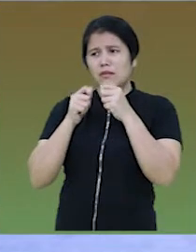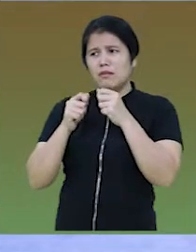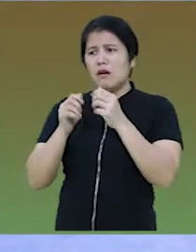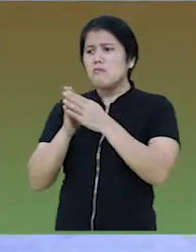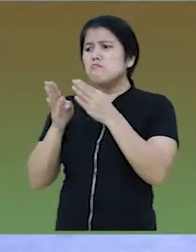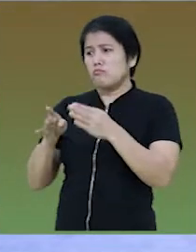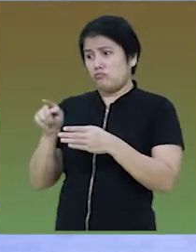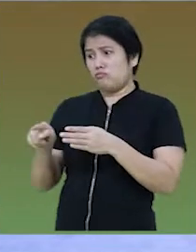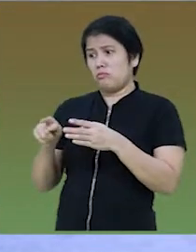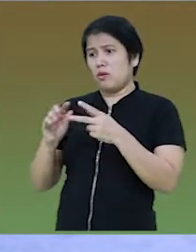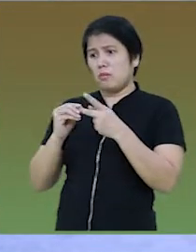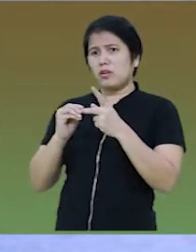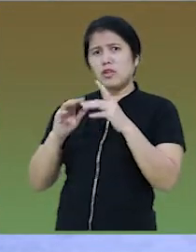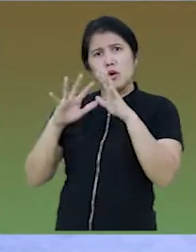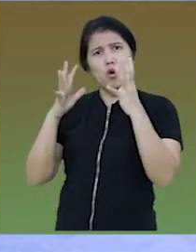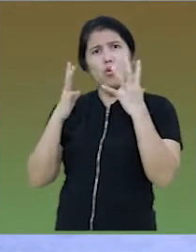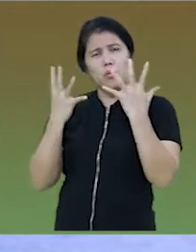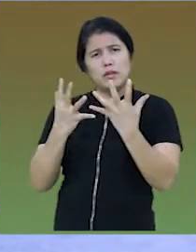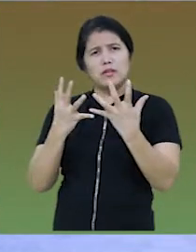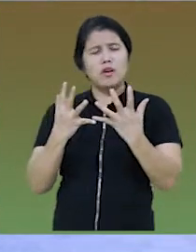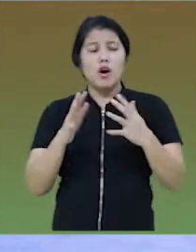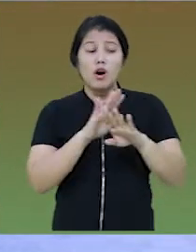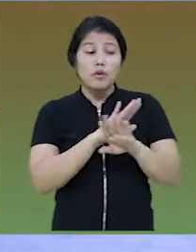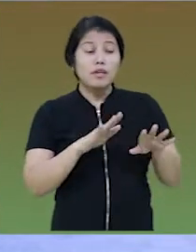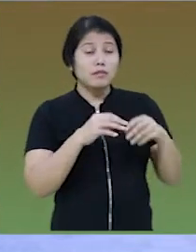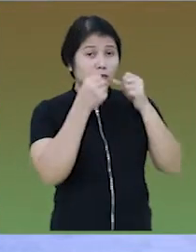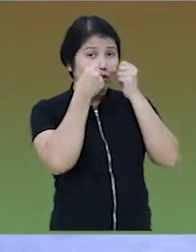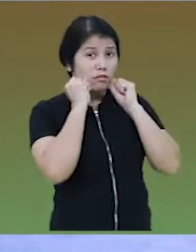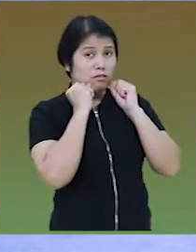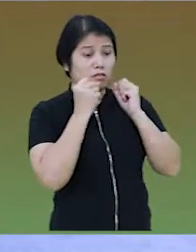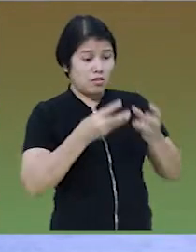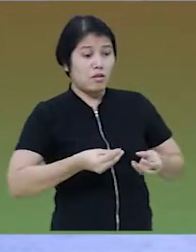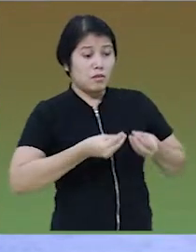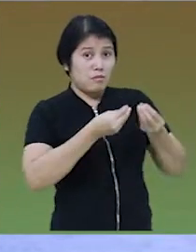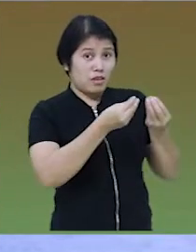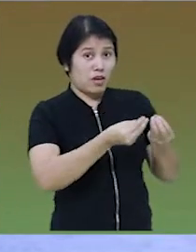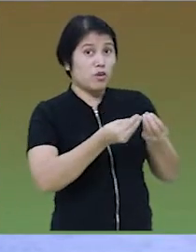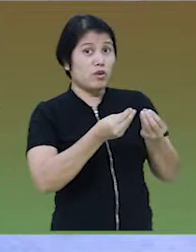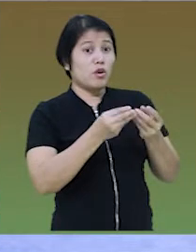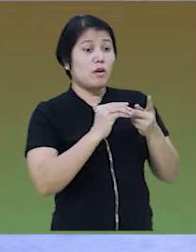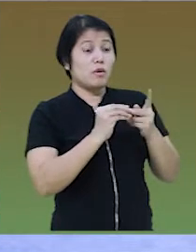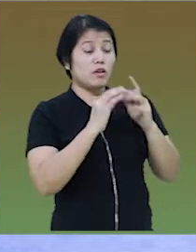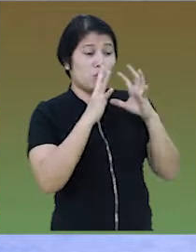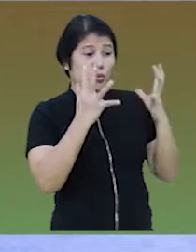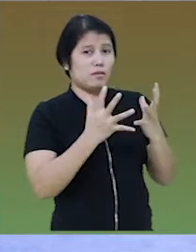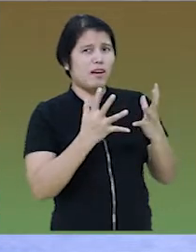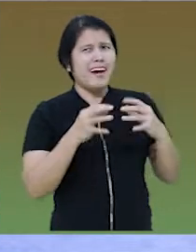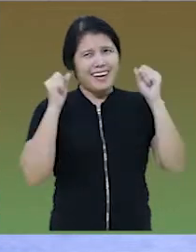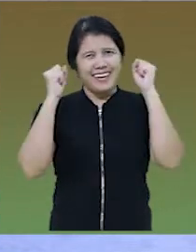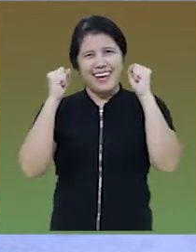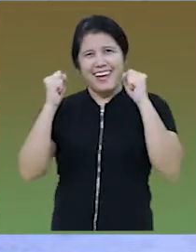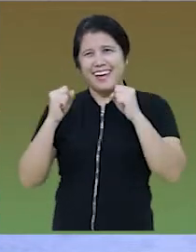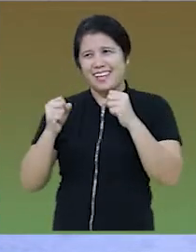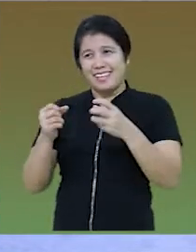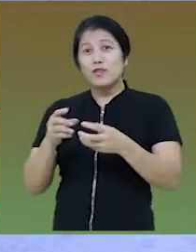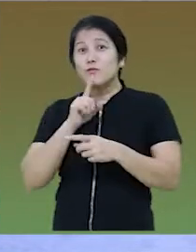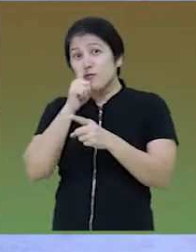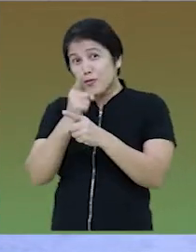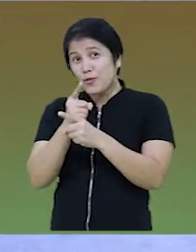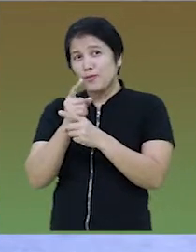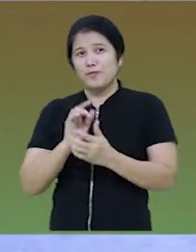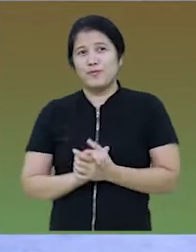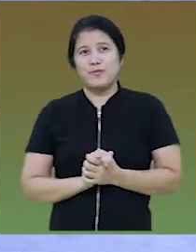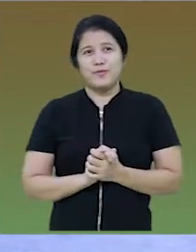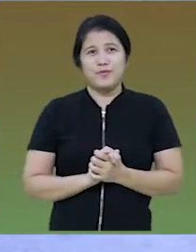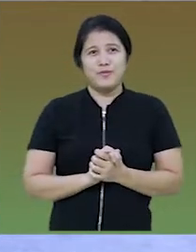Shen. Malaki ang plastic balloon mo. Huwag ka nang malungkot siya. Ibibigay ko naman sa'yo itong balloon na nagawa ko. Yay! Talaga, Ate